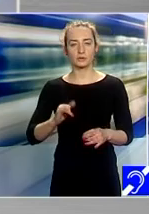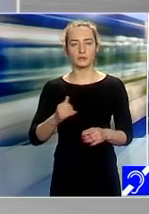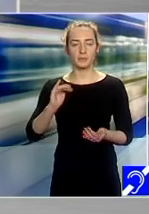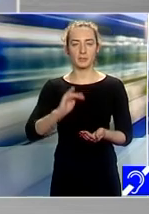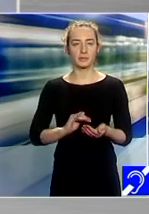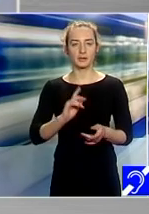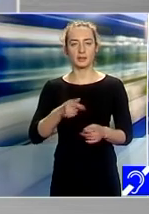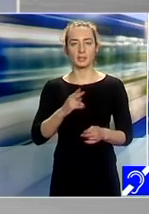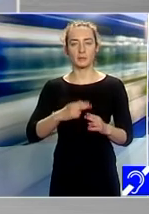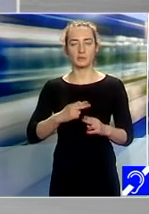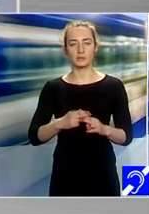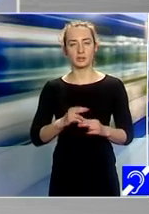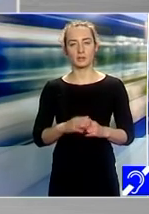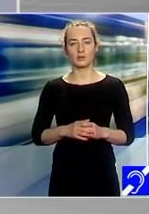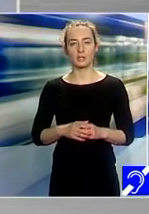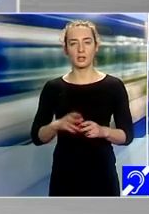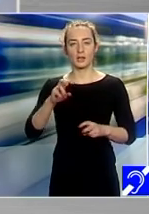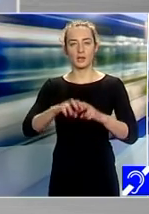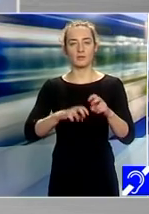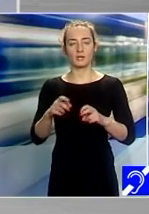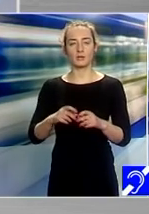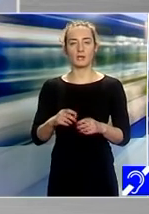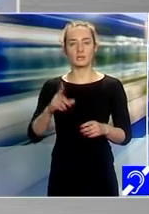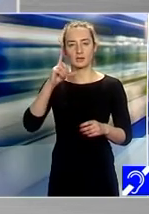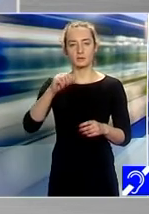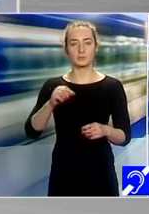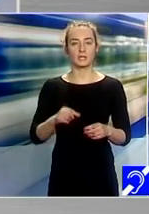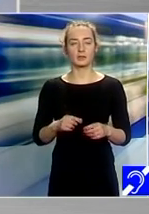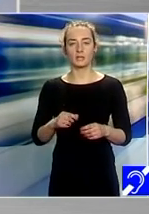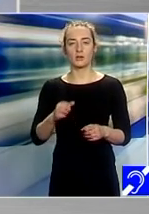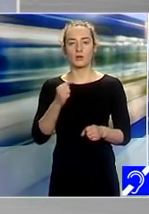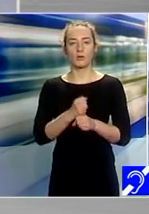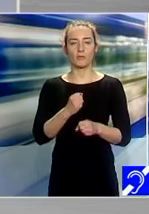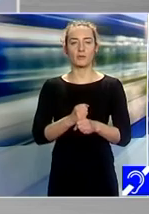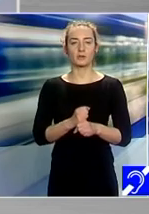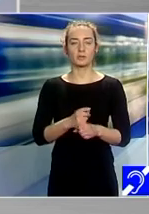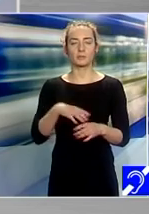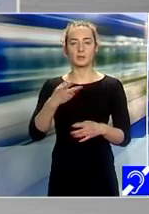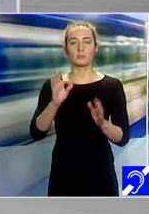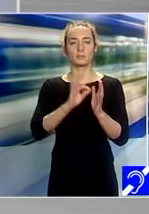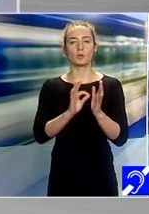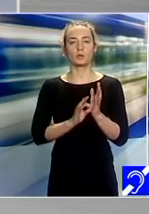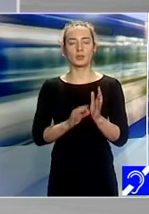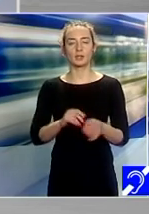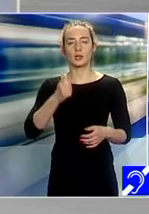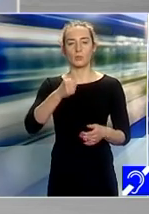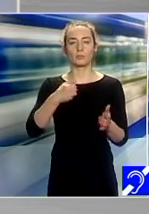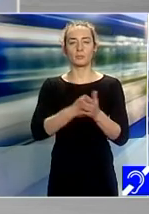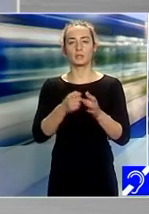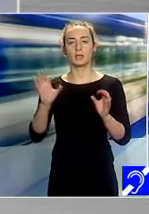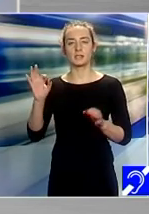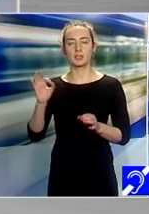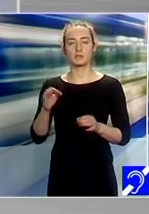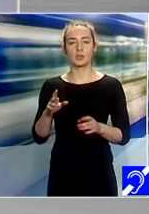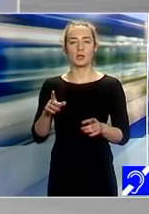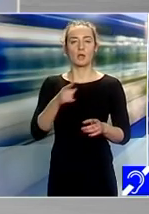decât al pacientelor. Adică evaluarea rezultatelor cosmetice o facem în acest mod, dăm niște note de la 1 la 10